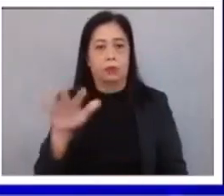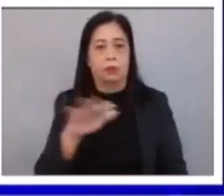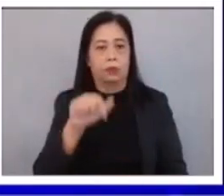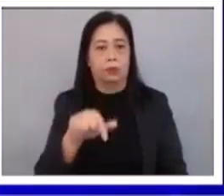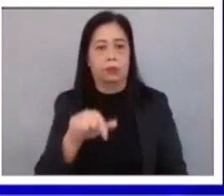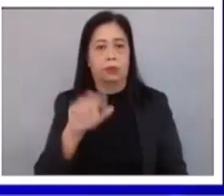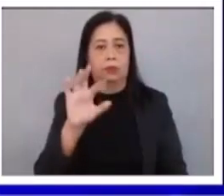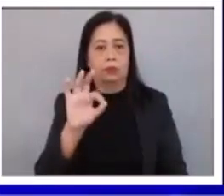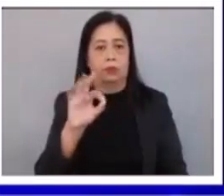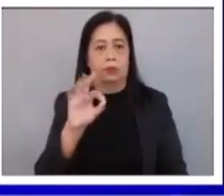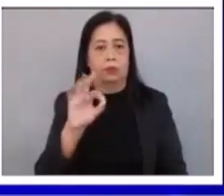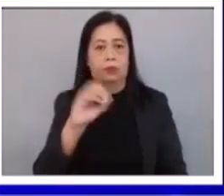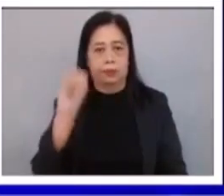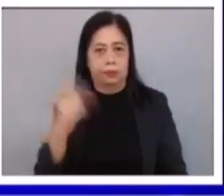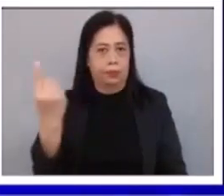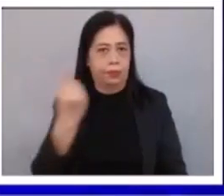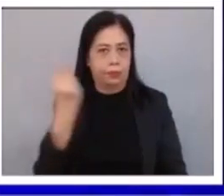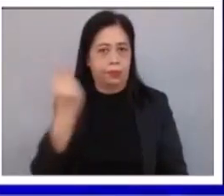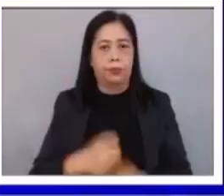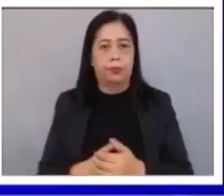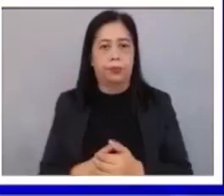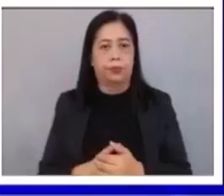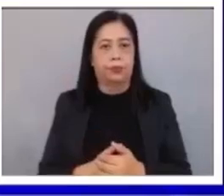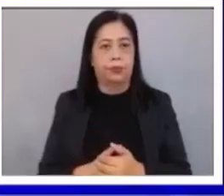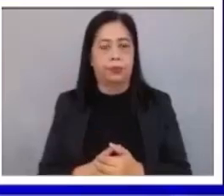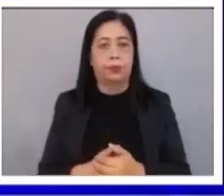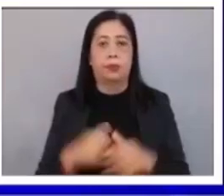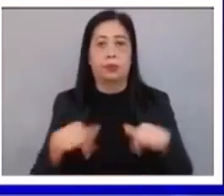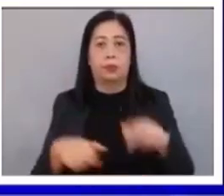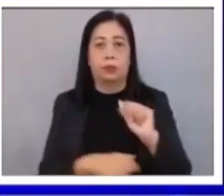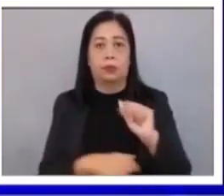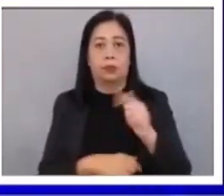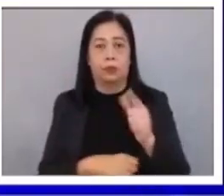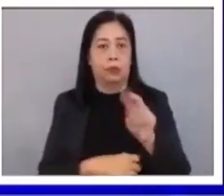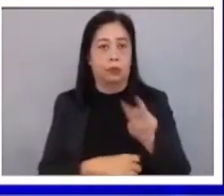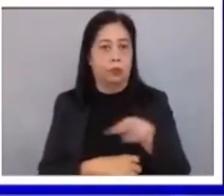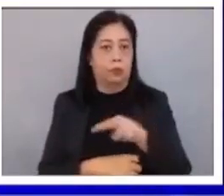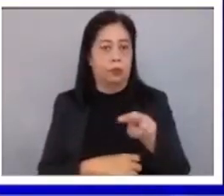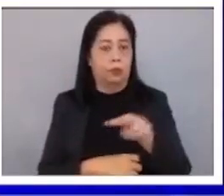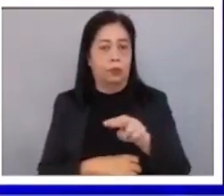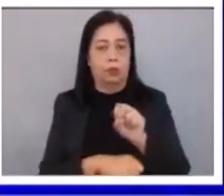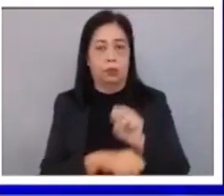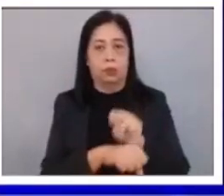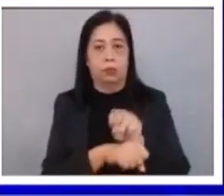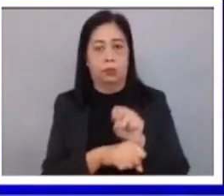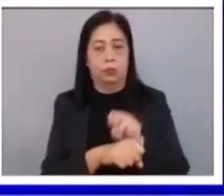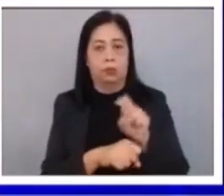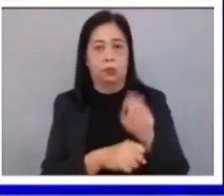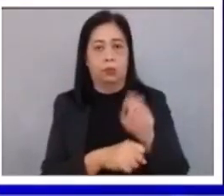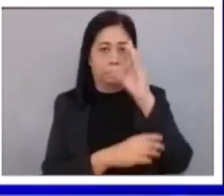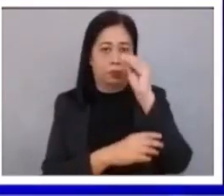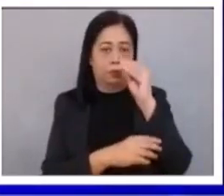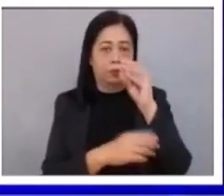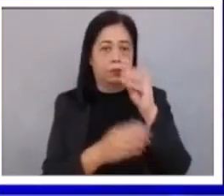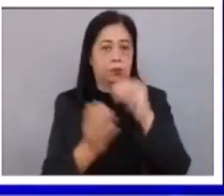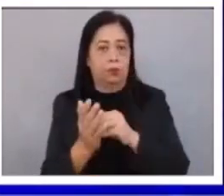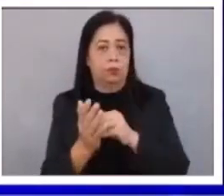55.9% lamang. Nitong Agosto 2022, ang employment rate ng mga kalalakihan ay naitala sa